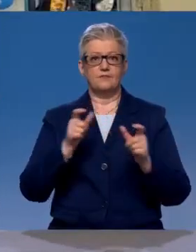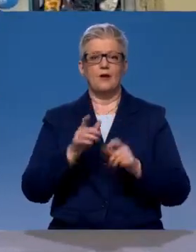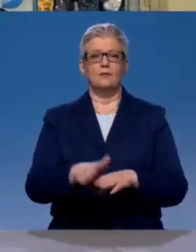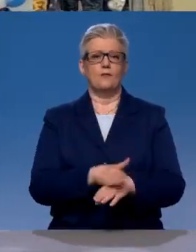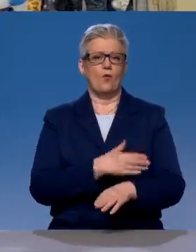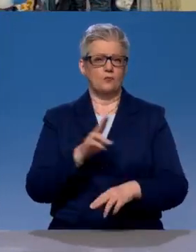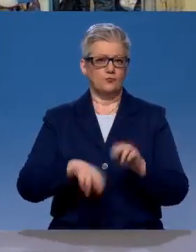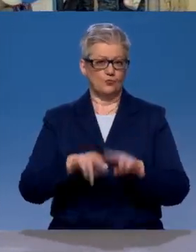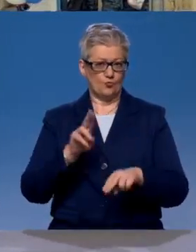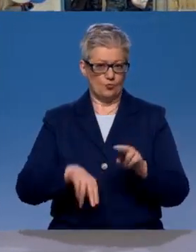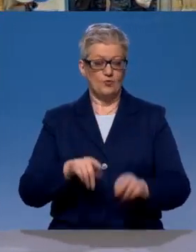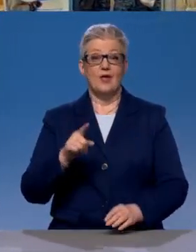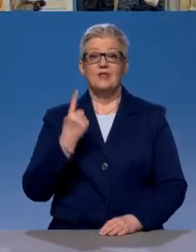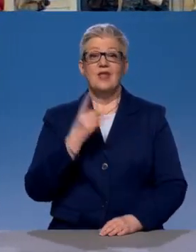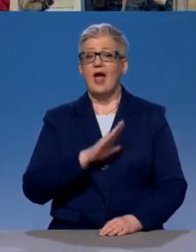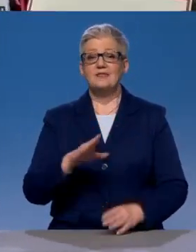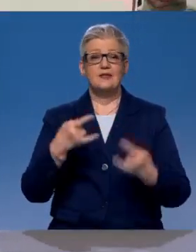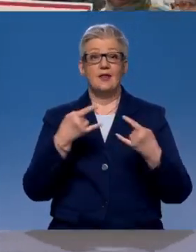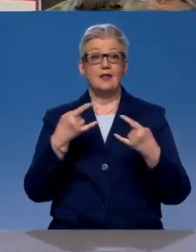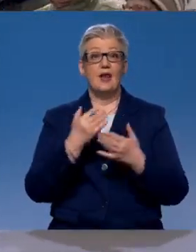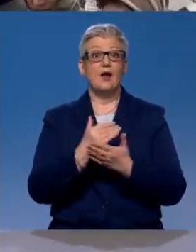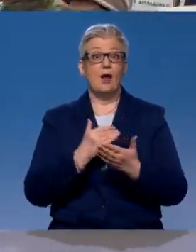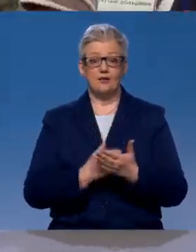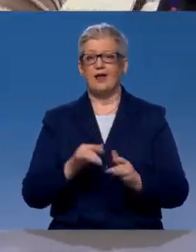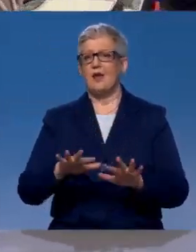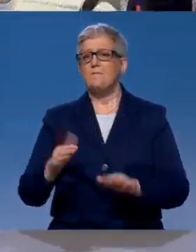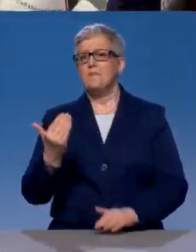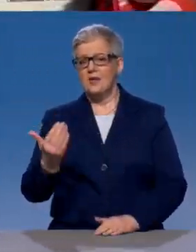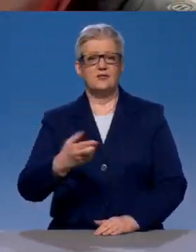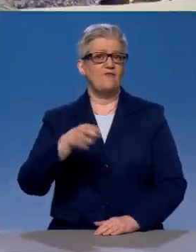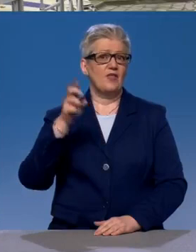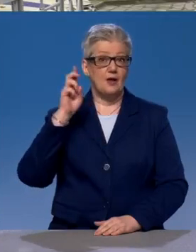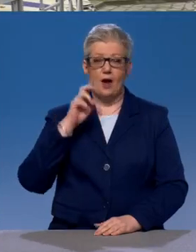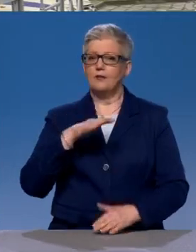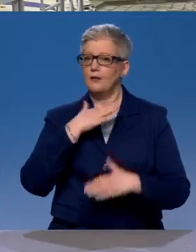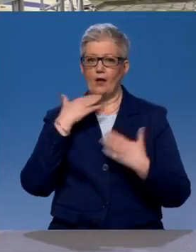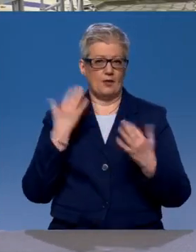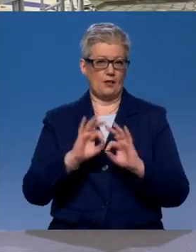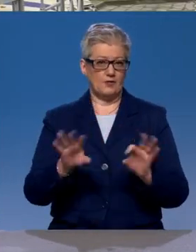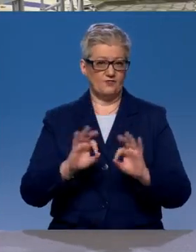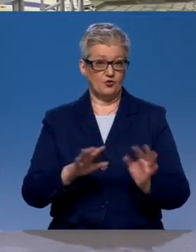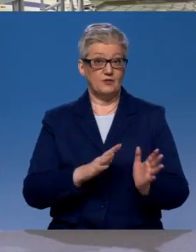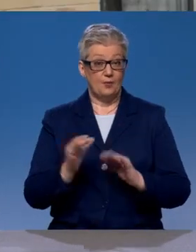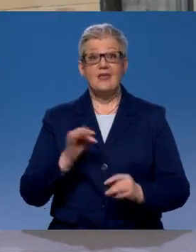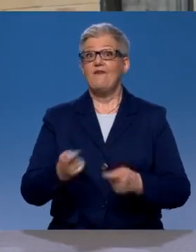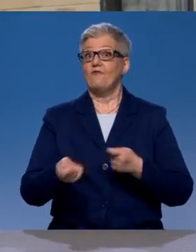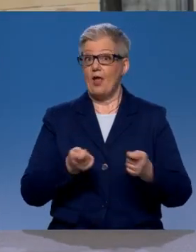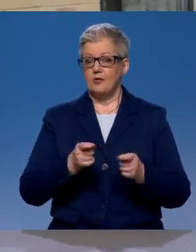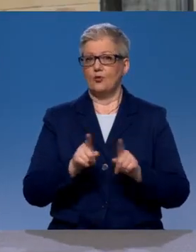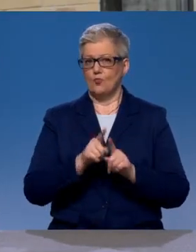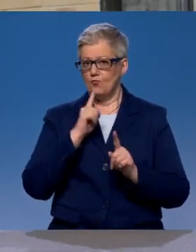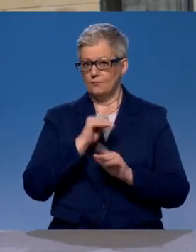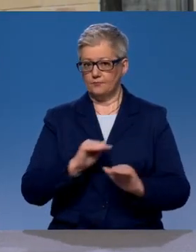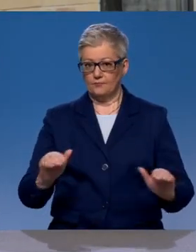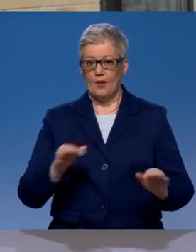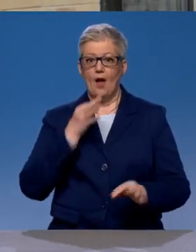Однако ни один канал, даже местный, не говоря уже о федеральных, не торопился освещать эти события. Не торопились и власти. Ответы